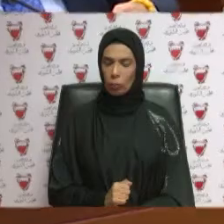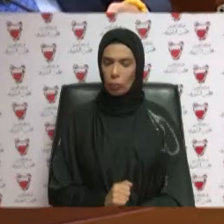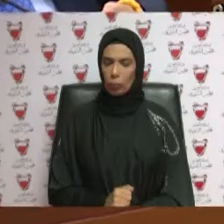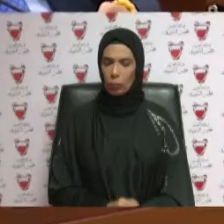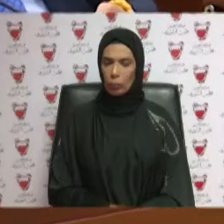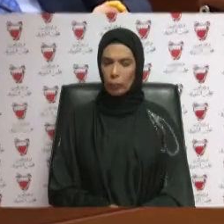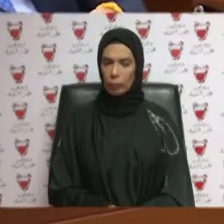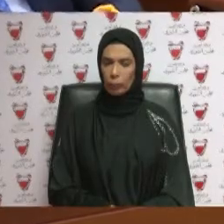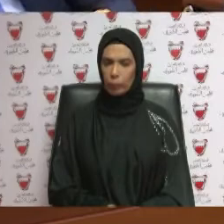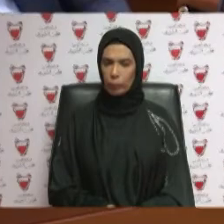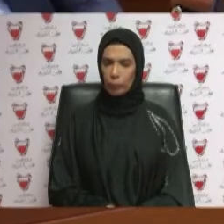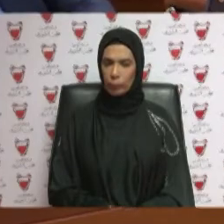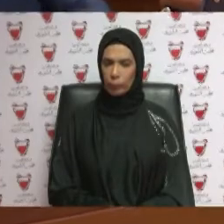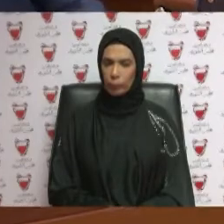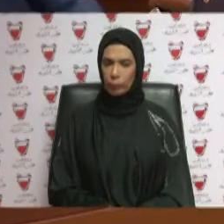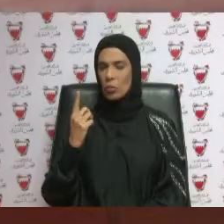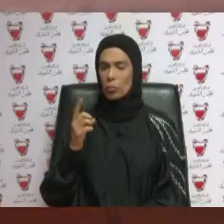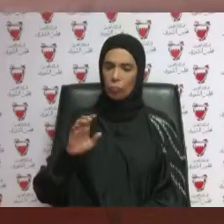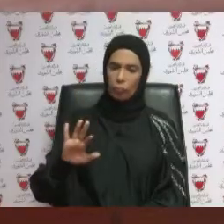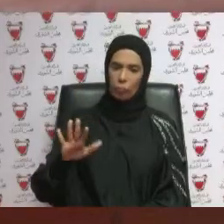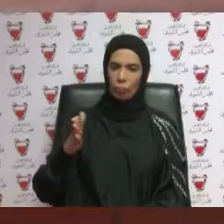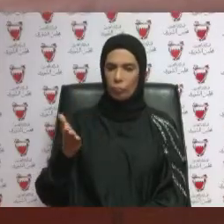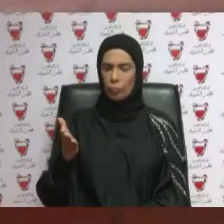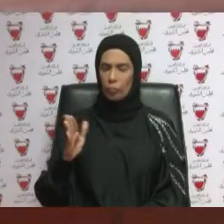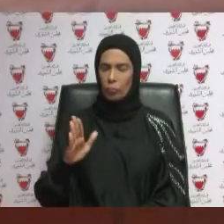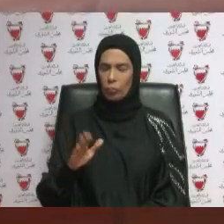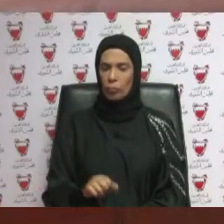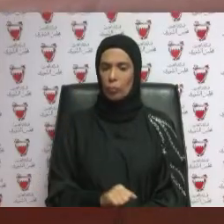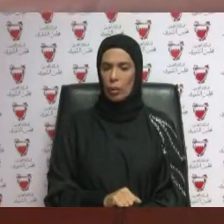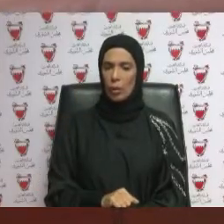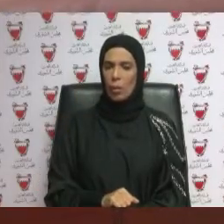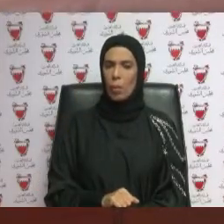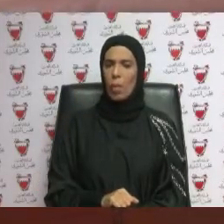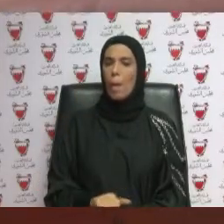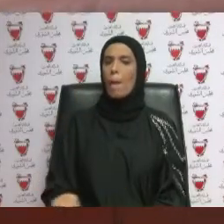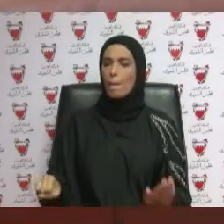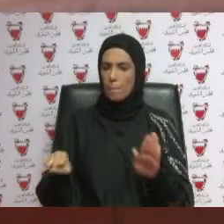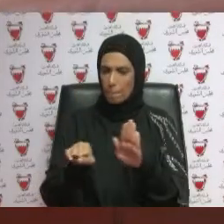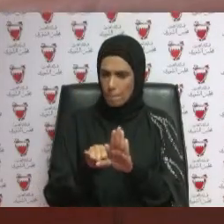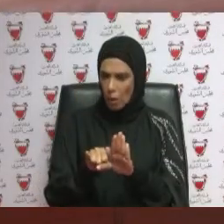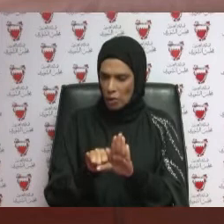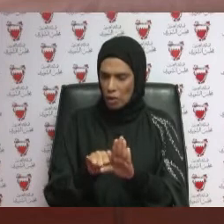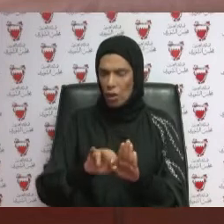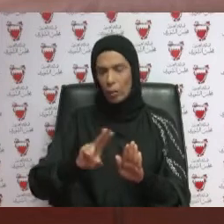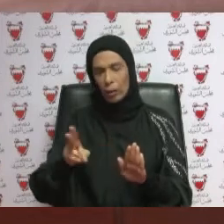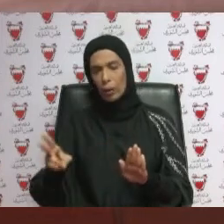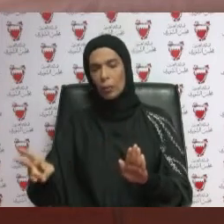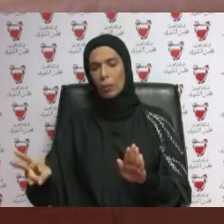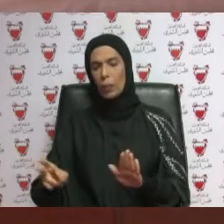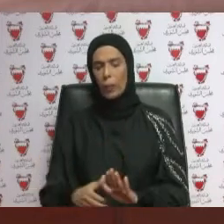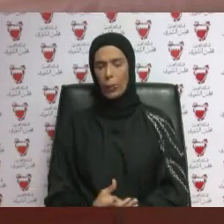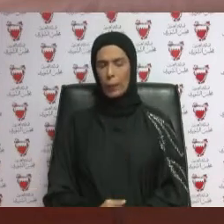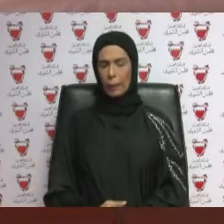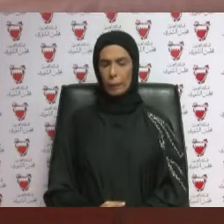مادة واحدة من ضمن قانون شامل، ربما يكون هذا مورد في مادة أخرى أو ربما يكون محل التعديل في مادة أخرى ليس المادة نفس